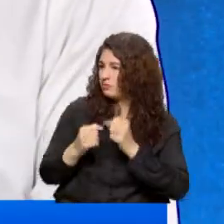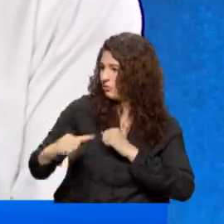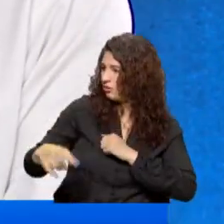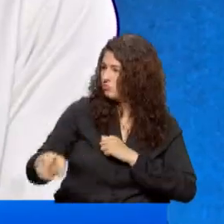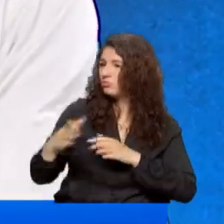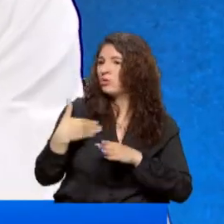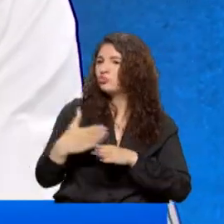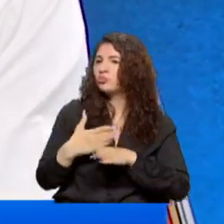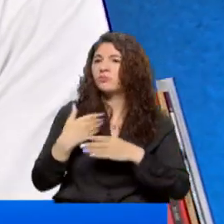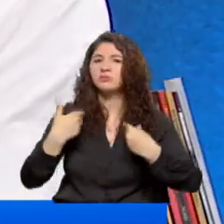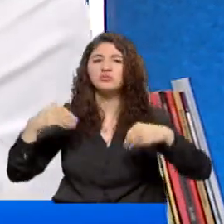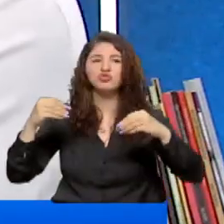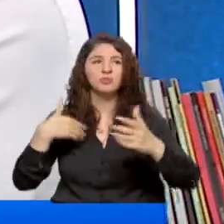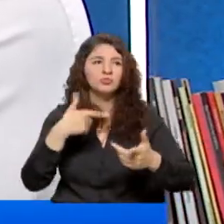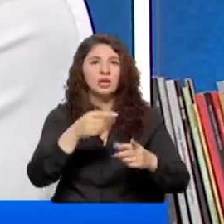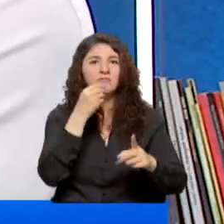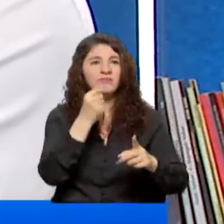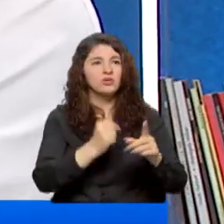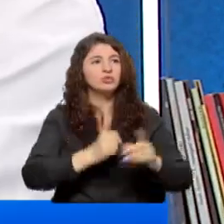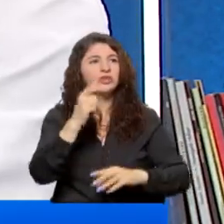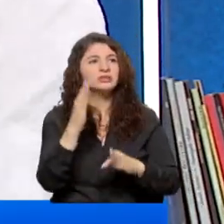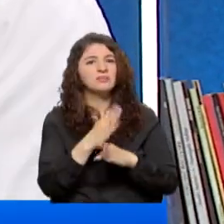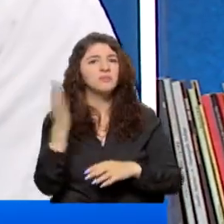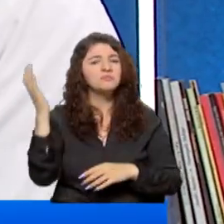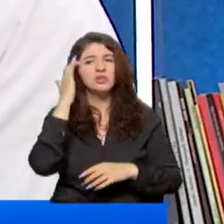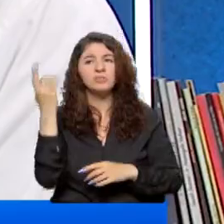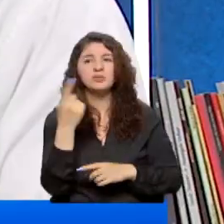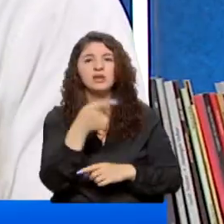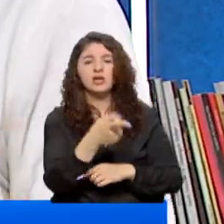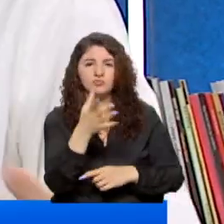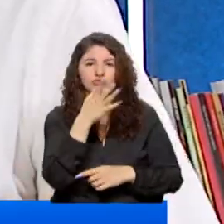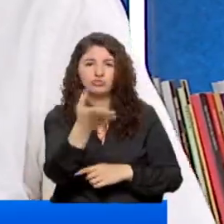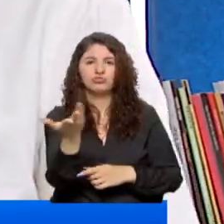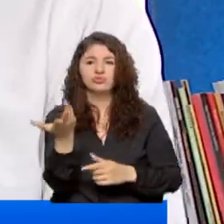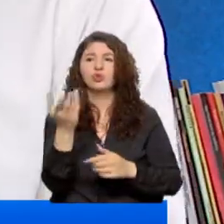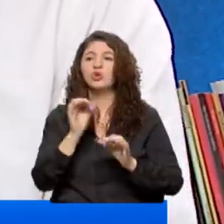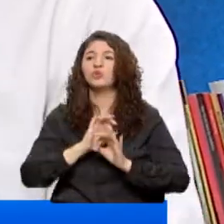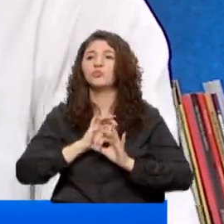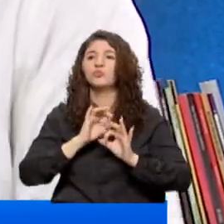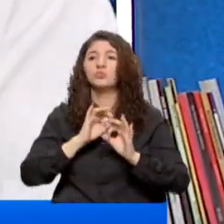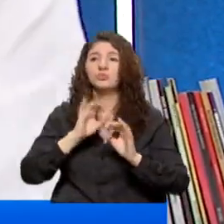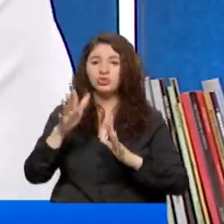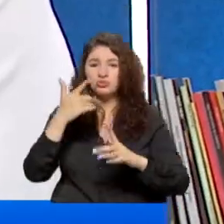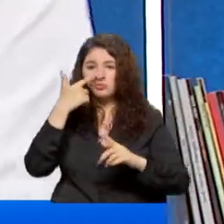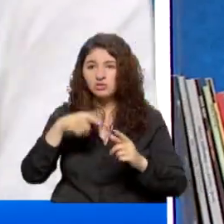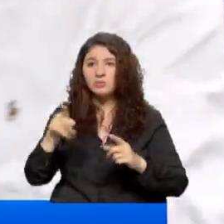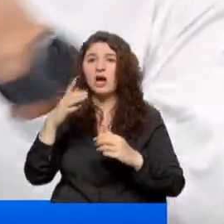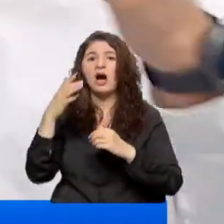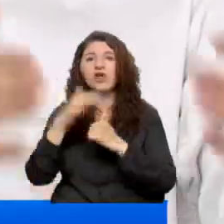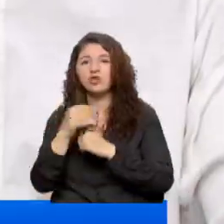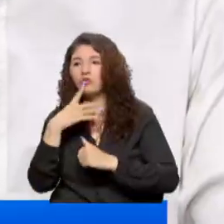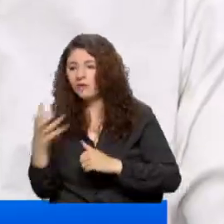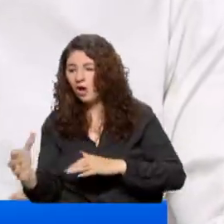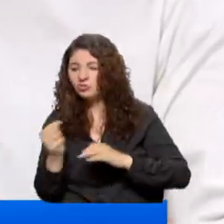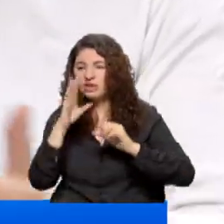Hani ürünümü nereye vereceğim bugün gıda fiyatlarının yüksek olmasının sebeplerinden bir tanesi biliyorsunuz müthiş navlun ödüyoruz herhalde doma